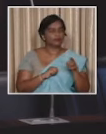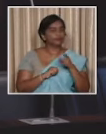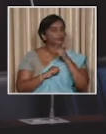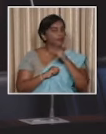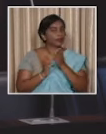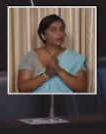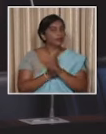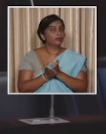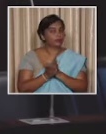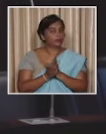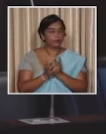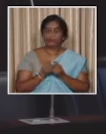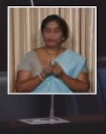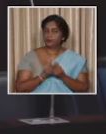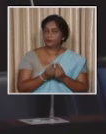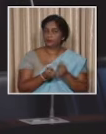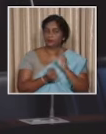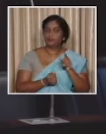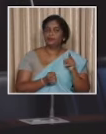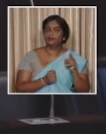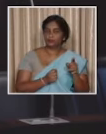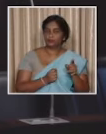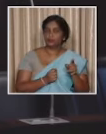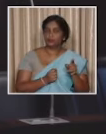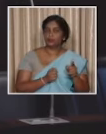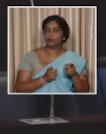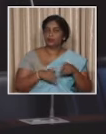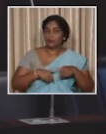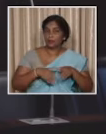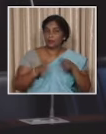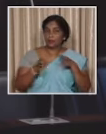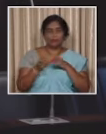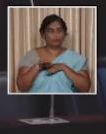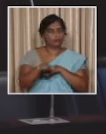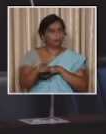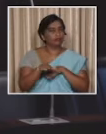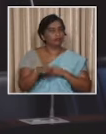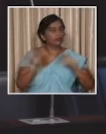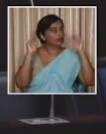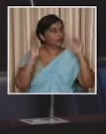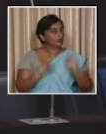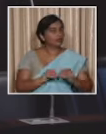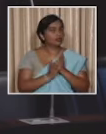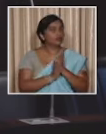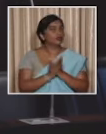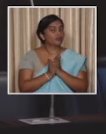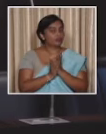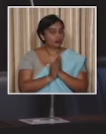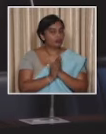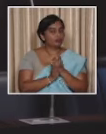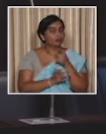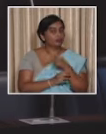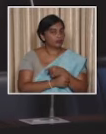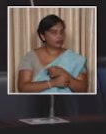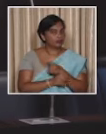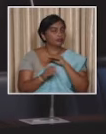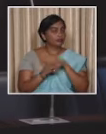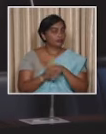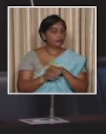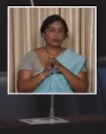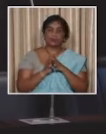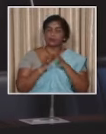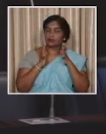මේ දුම්රිය කාර්යක්ෂම කරලා මේ මහමාර්ග තදබදය අඩු කරලා මේ දුම්රිය තුලින්